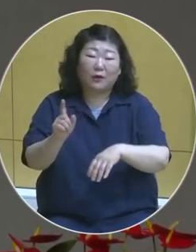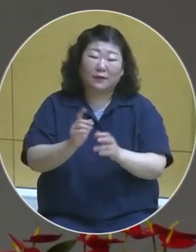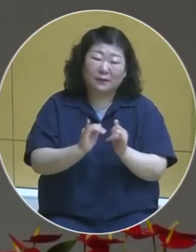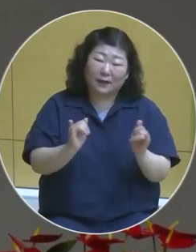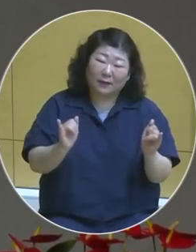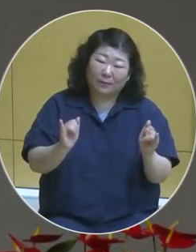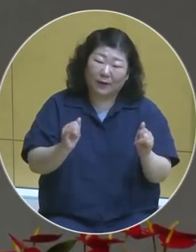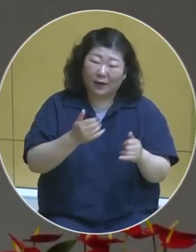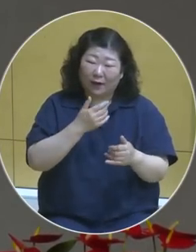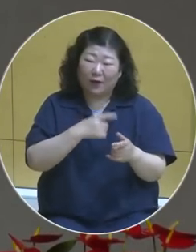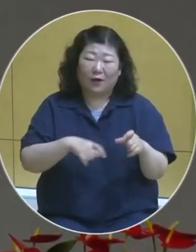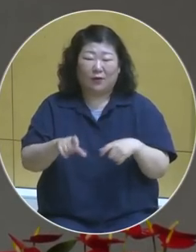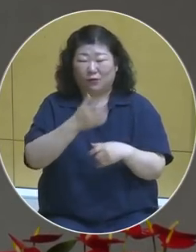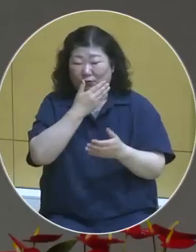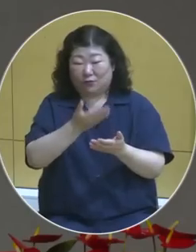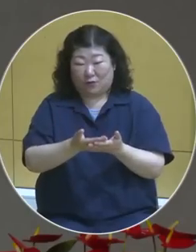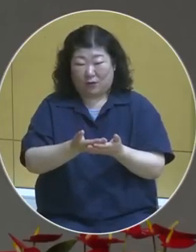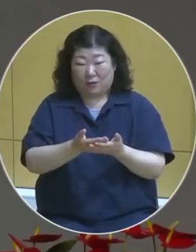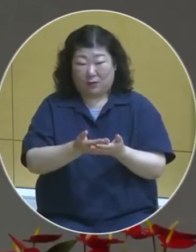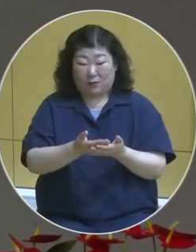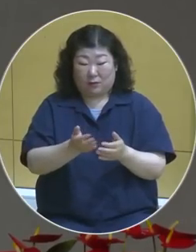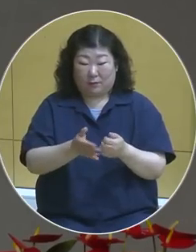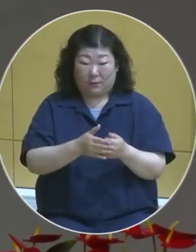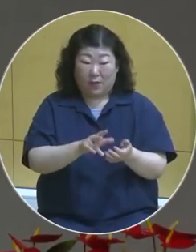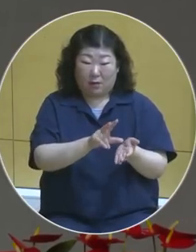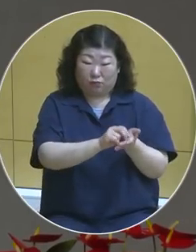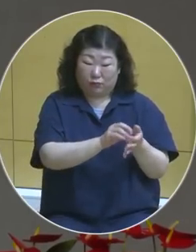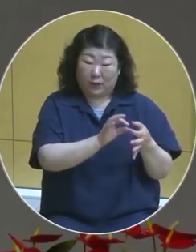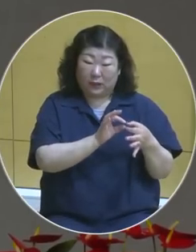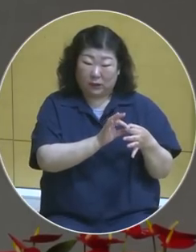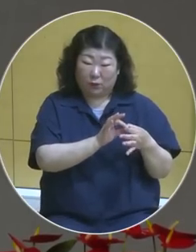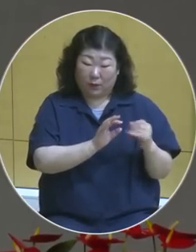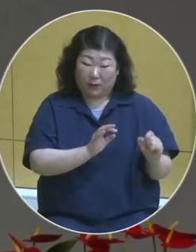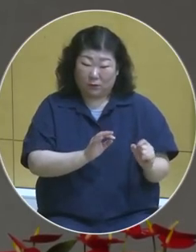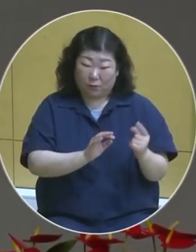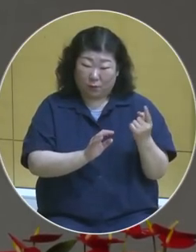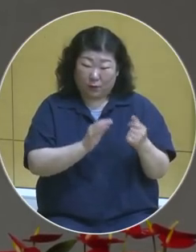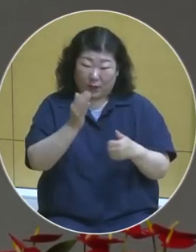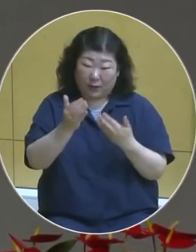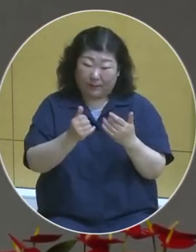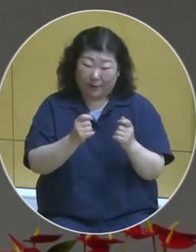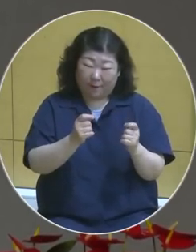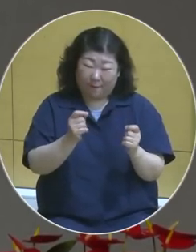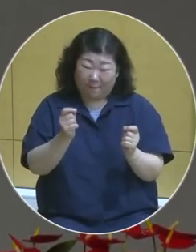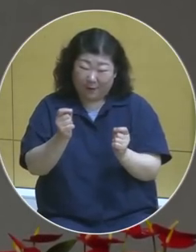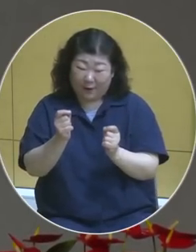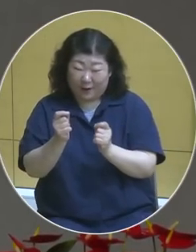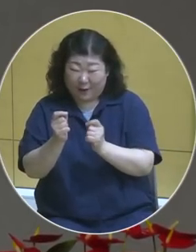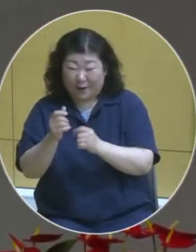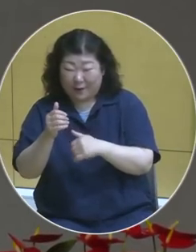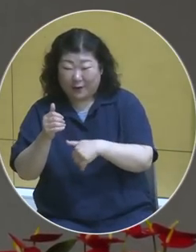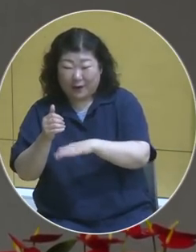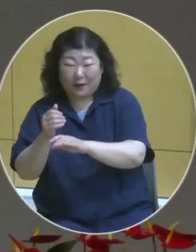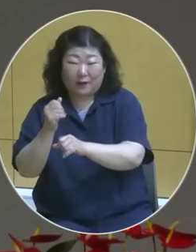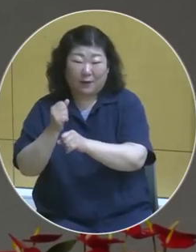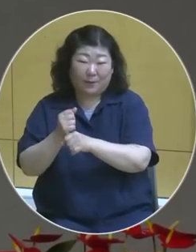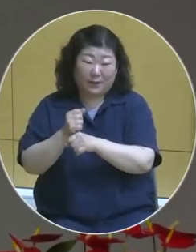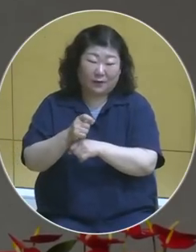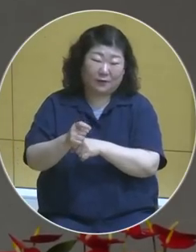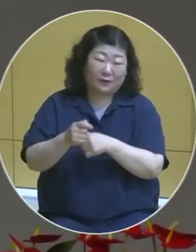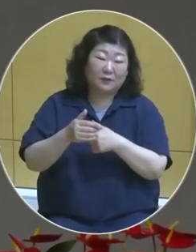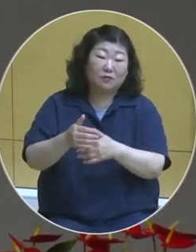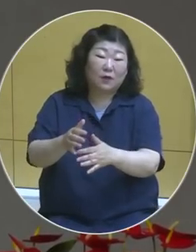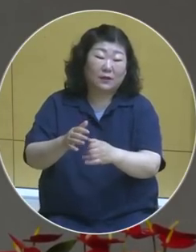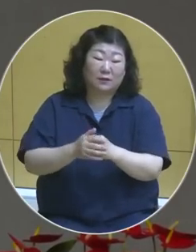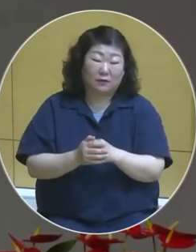문제를 통해서 내 마음을 하나님께로 더 가까이 하나님 구세계 믿게 만드는 것이 하나님의 과정이기 때문에 기도의